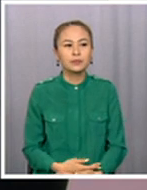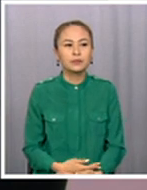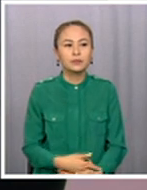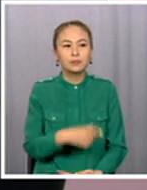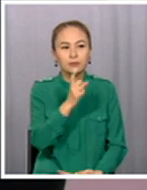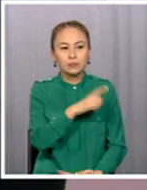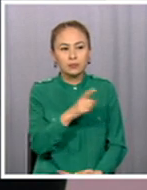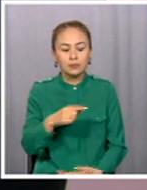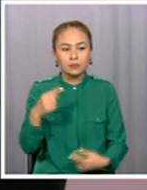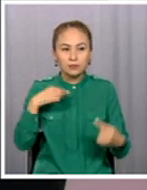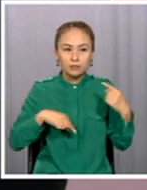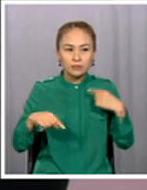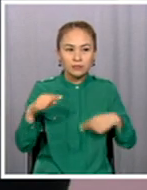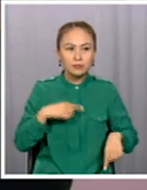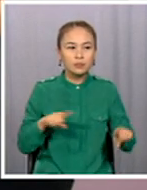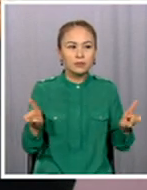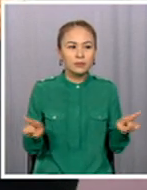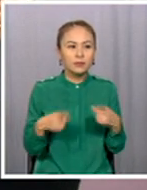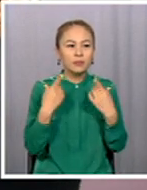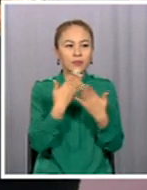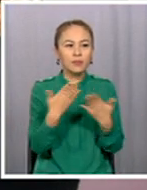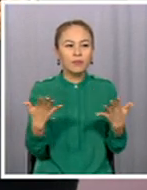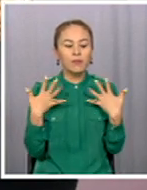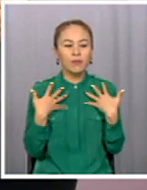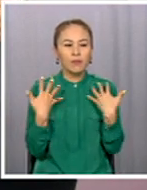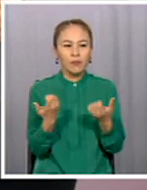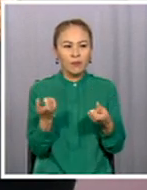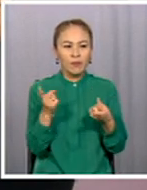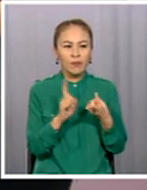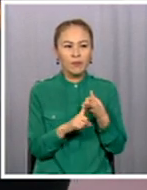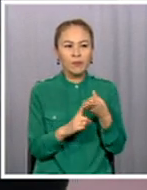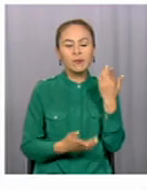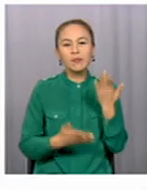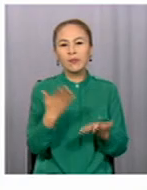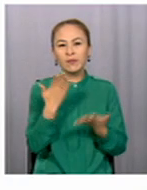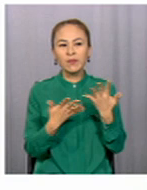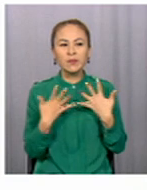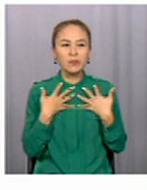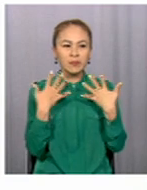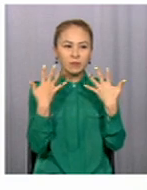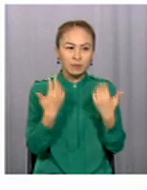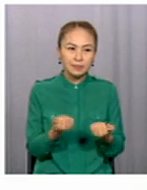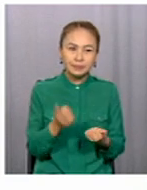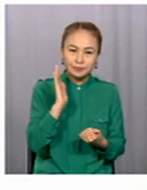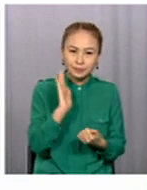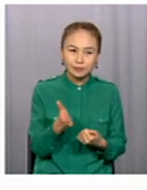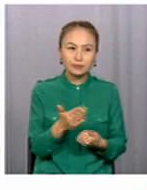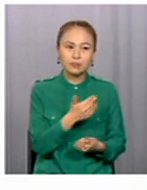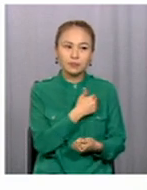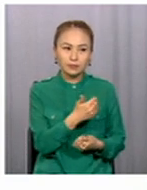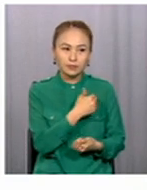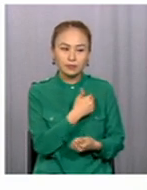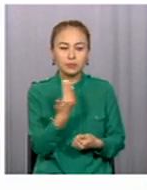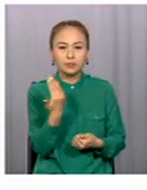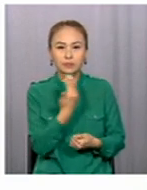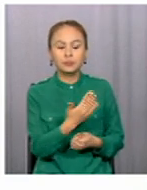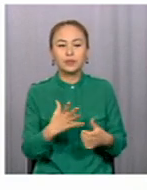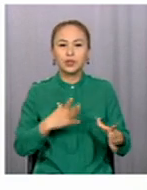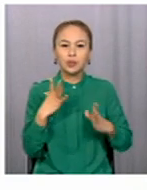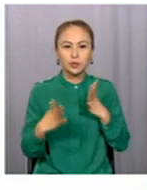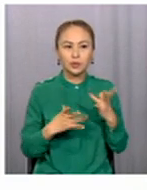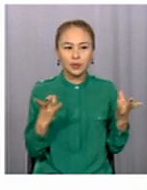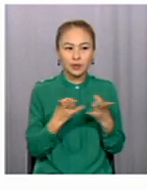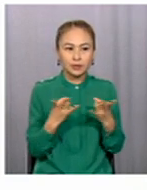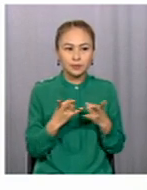Адам денесінің жетілуі оның денсаулығына байланысты. Егер денің сау болсын десен, оны